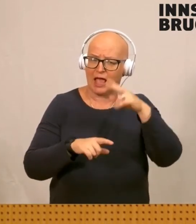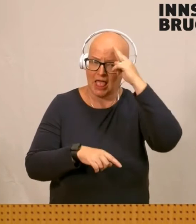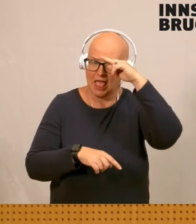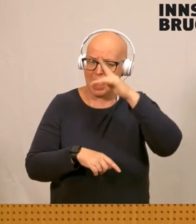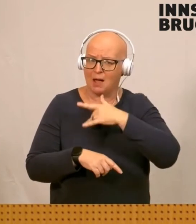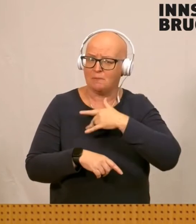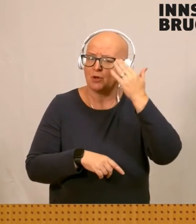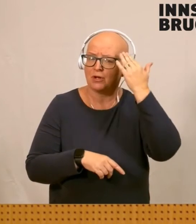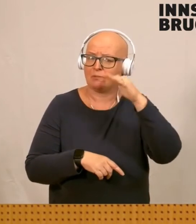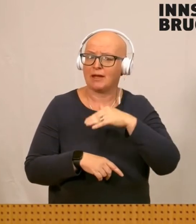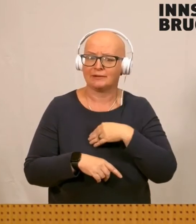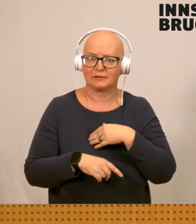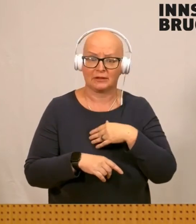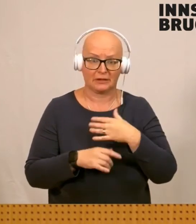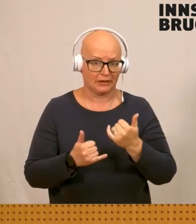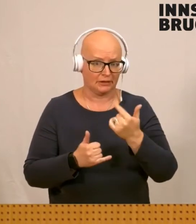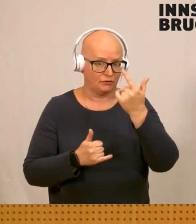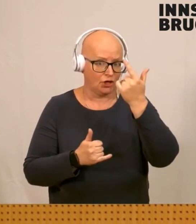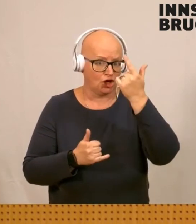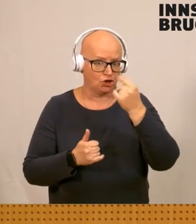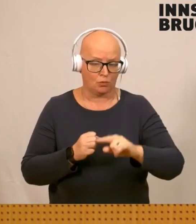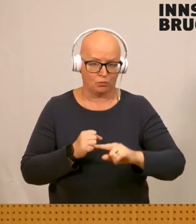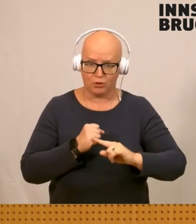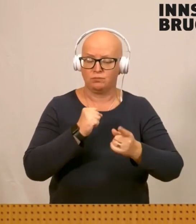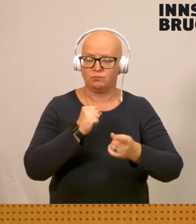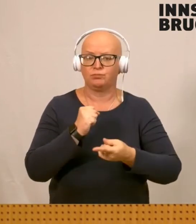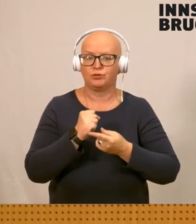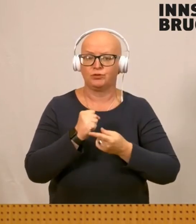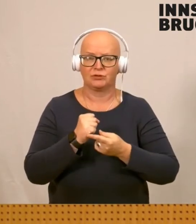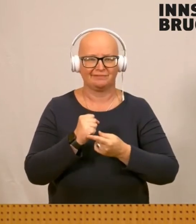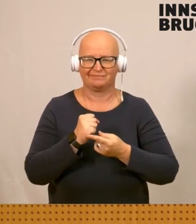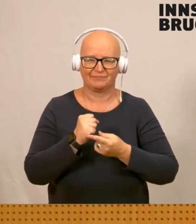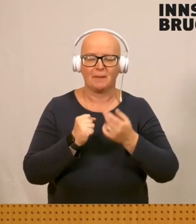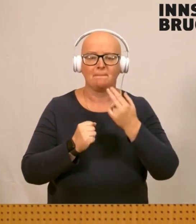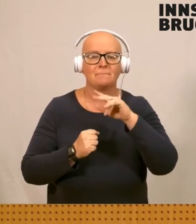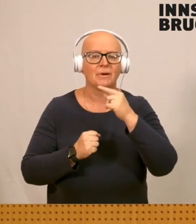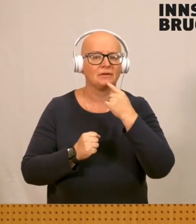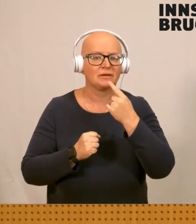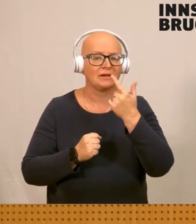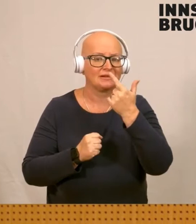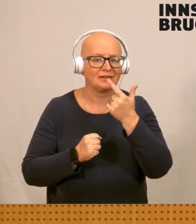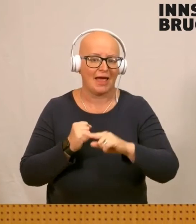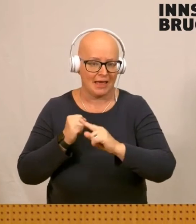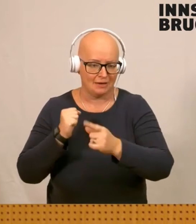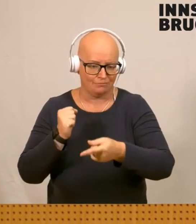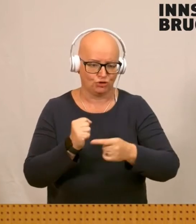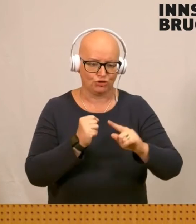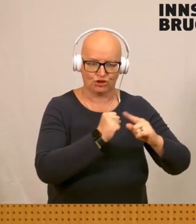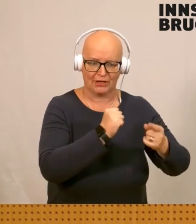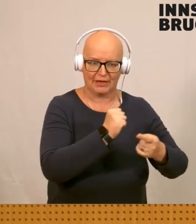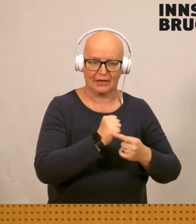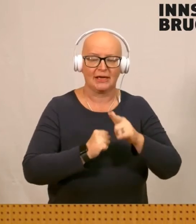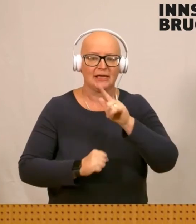Doppelbudget oder besser gesagt von zwei Budgets, das Budget 2022 und das